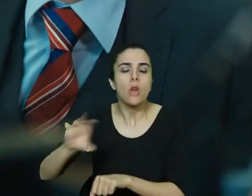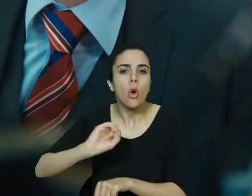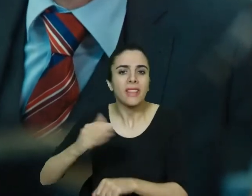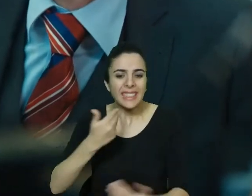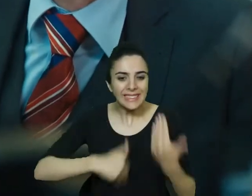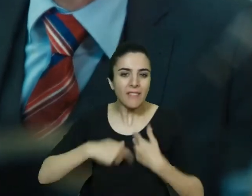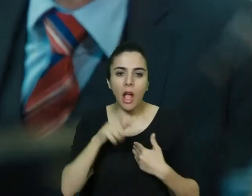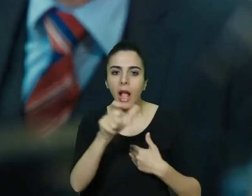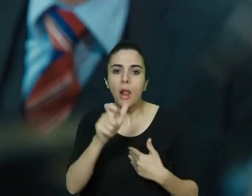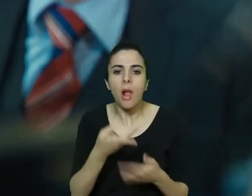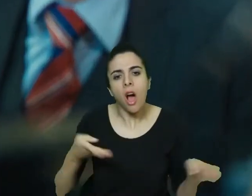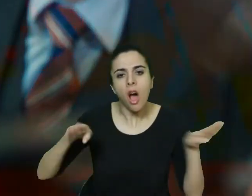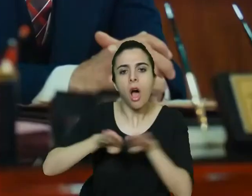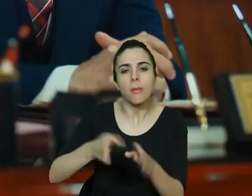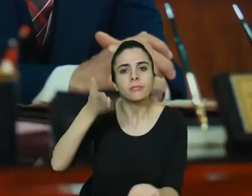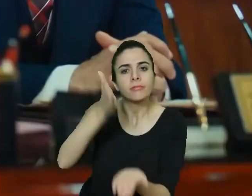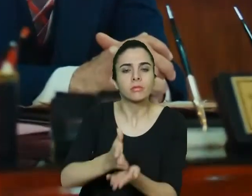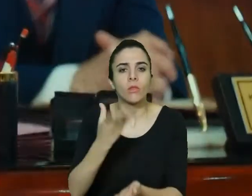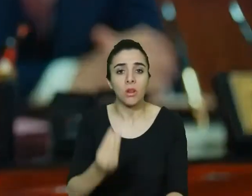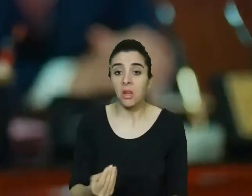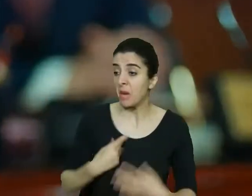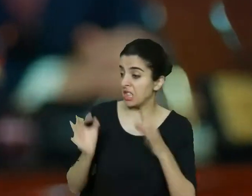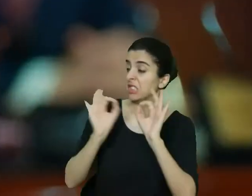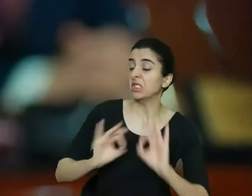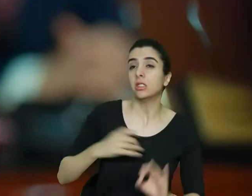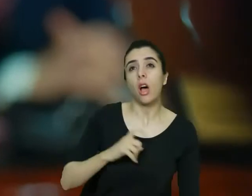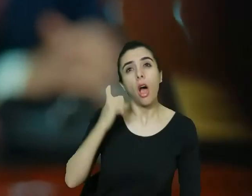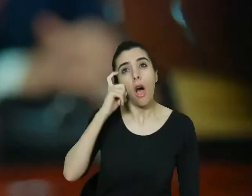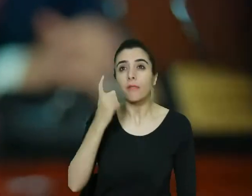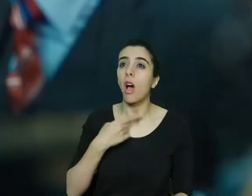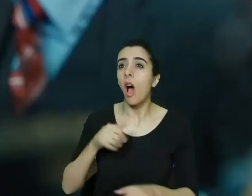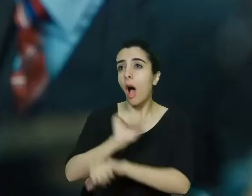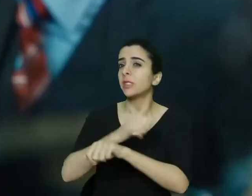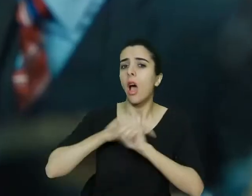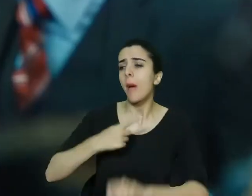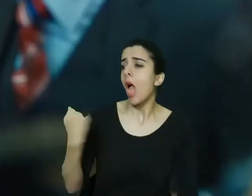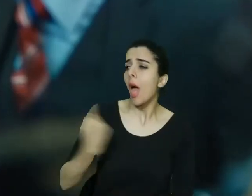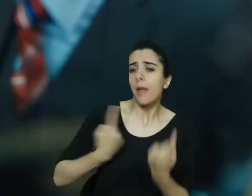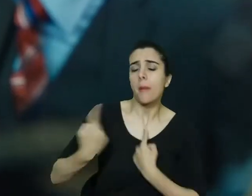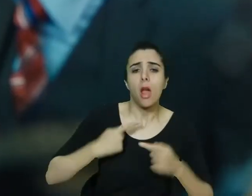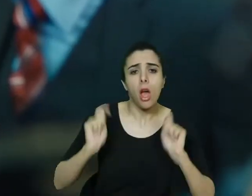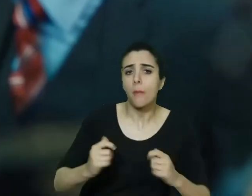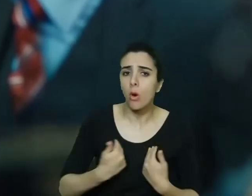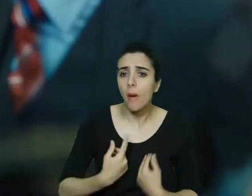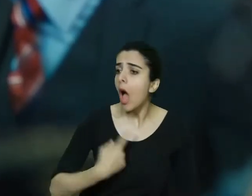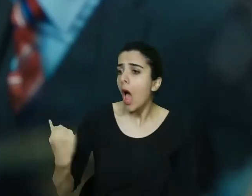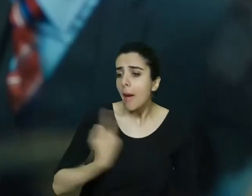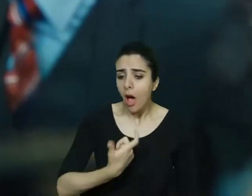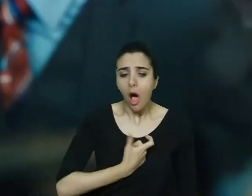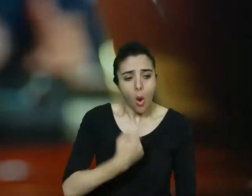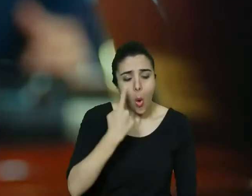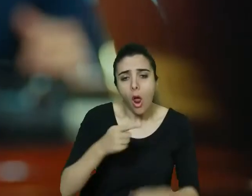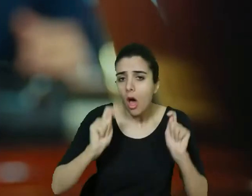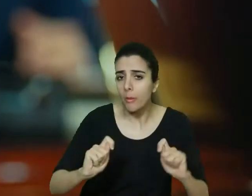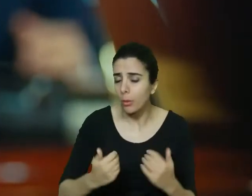toprağa gömmektedirler. Biz kimseyi kafamıza göre almıyoruz Erdem Bey. Biz emirleri uyguluyoruz. Emirler de yasalara göre